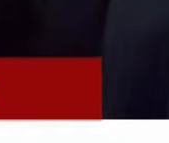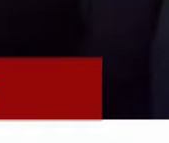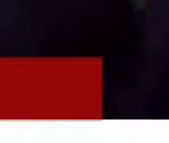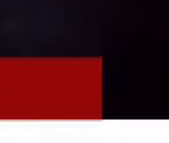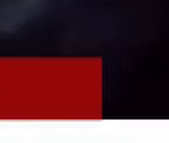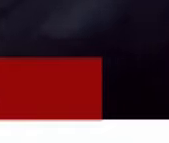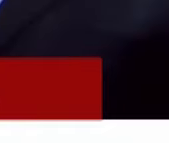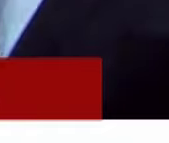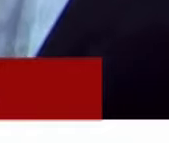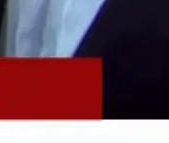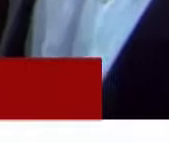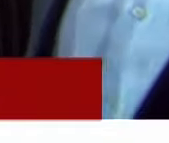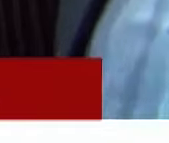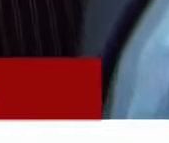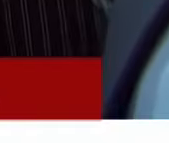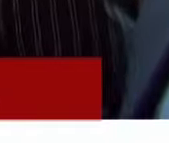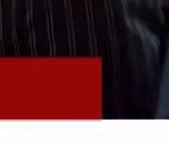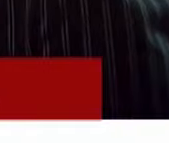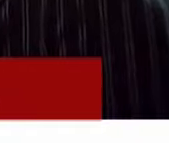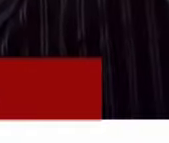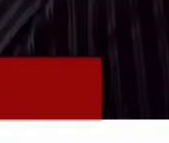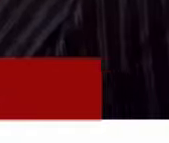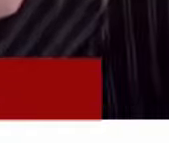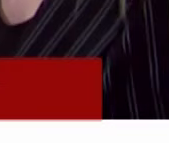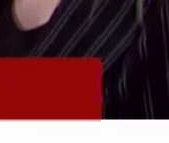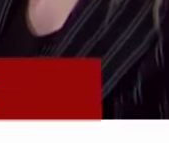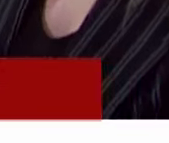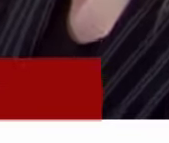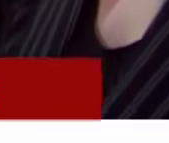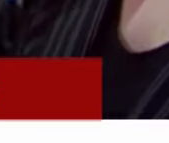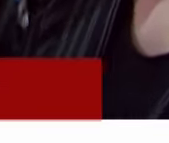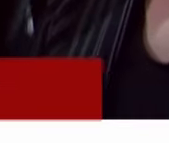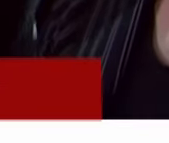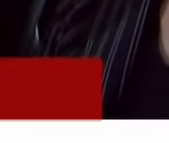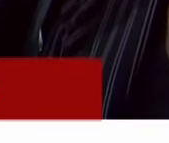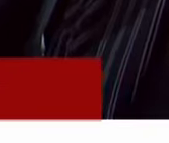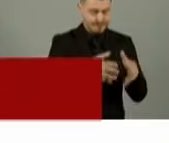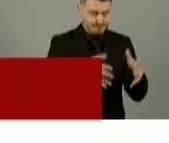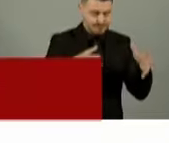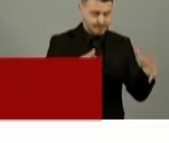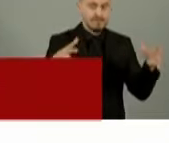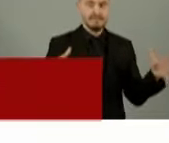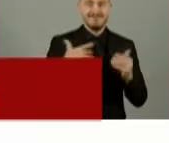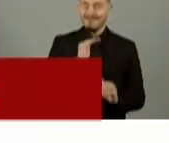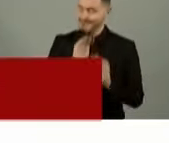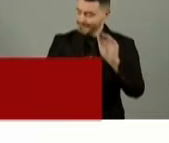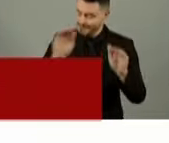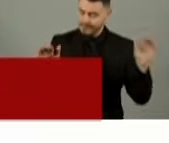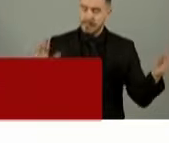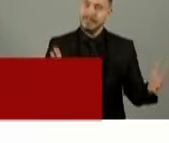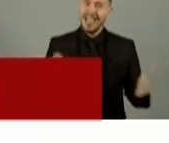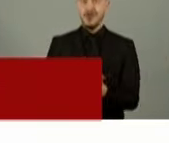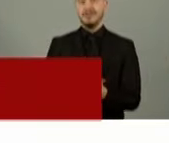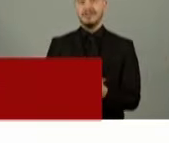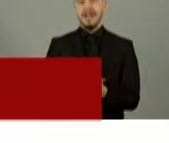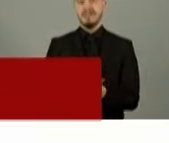είναι. Ο Τσίπρας με τον ένα ή με τον άλλο τρόπο θα δηλώσει τη στήριξή του. Εξάλλου, μόνο και η επιλογή του προσώπου